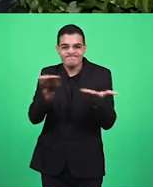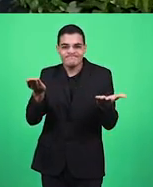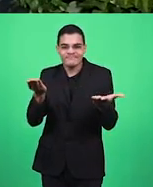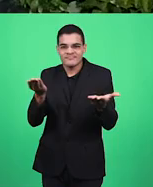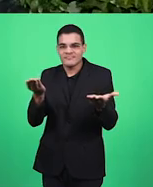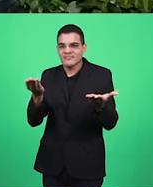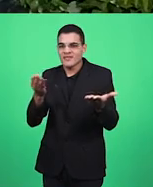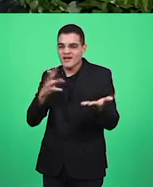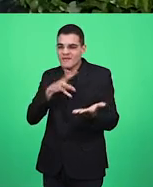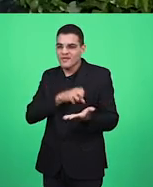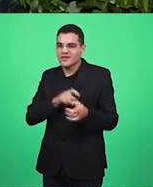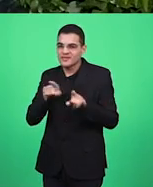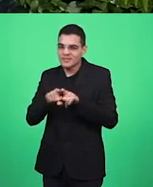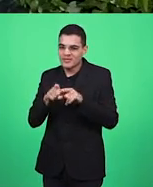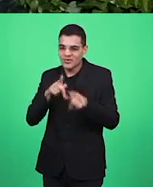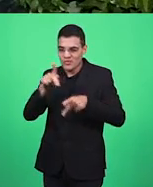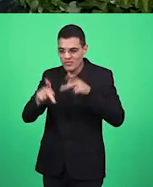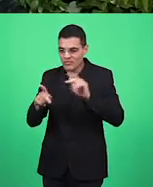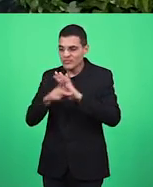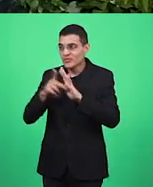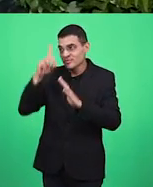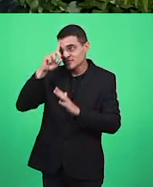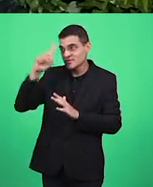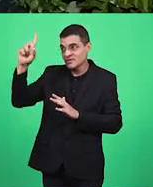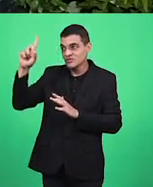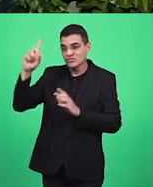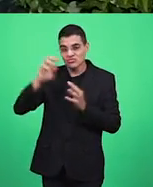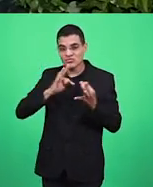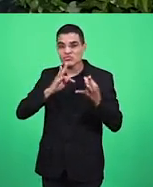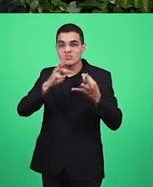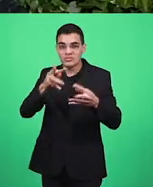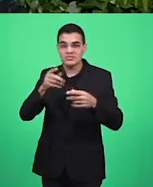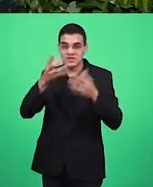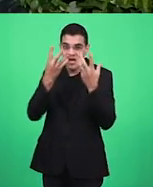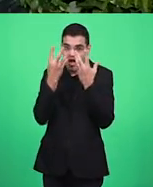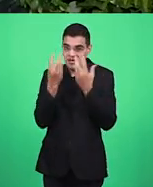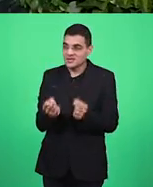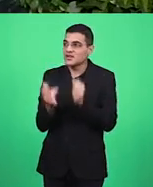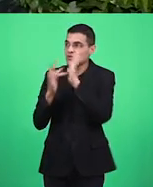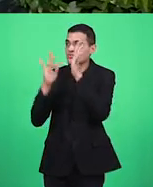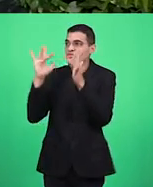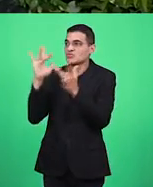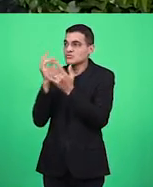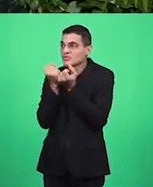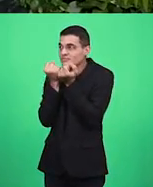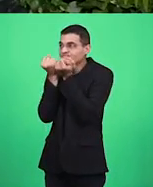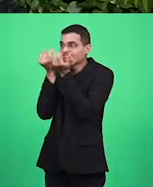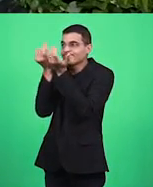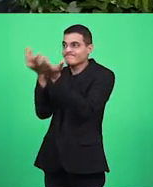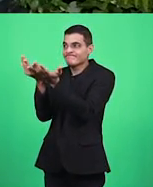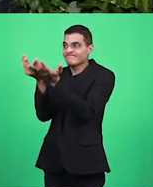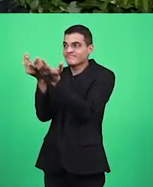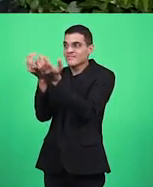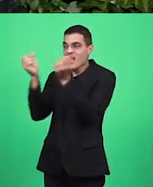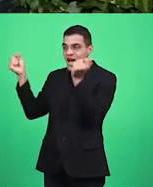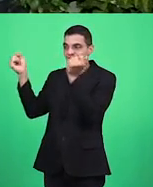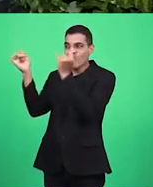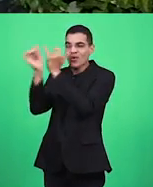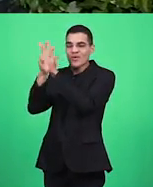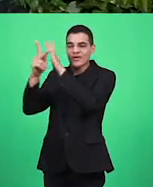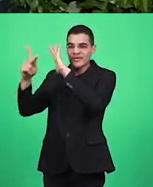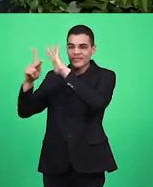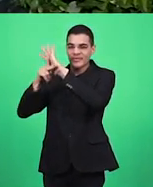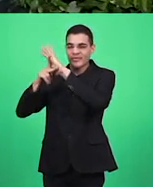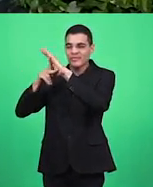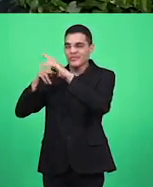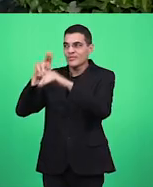вами возлюблены, со всем народом Божьим, со всеми, кто исповедует имя Его во славу